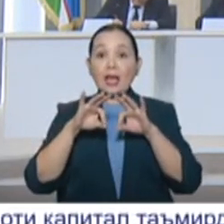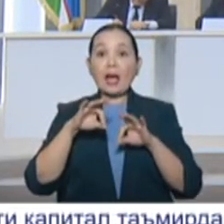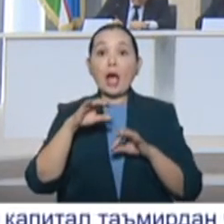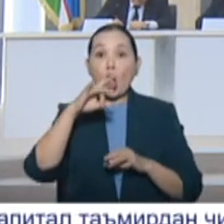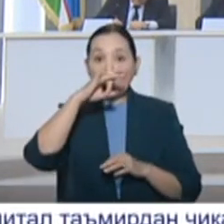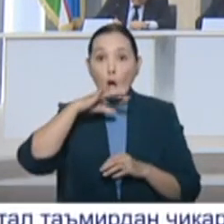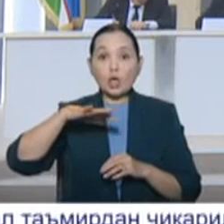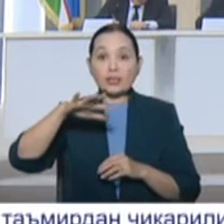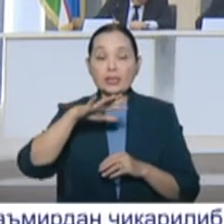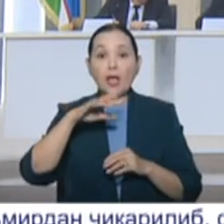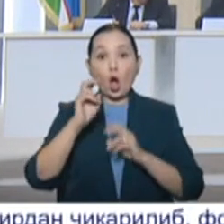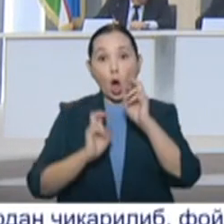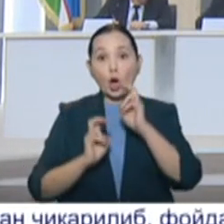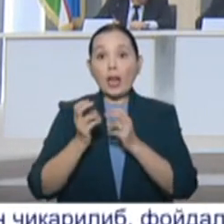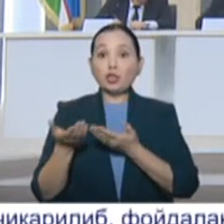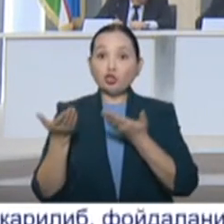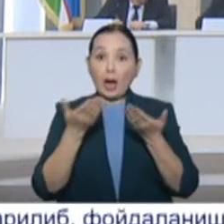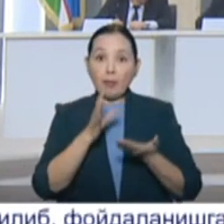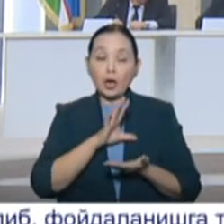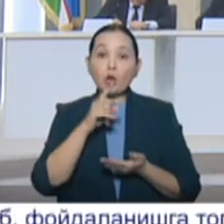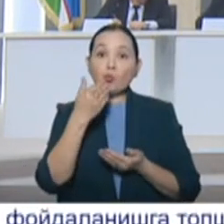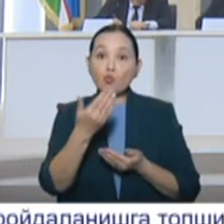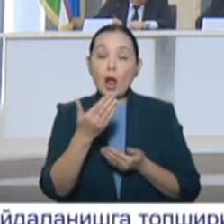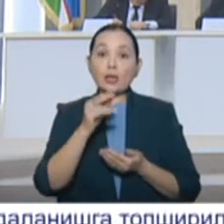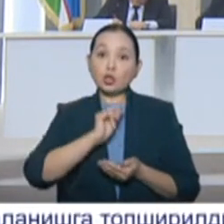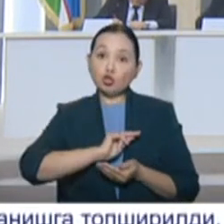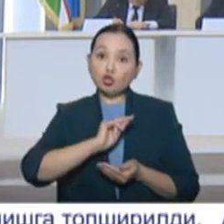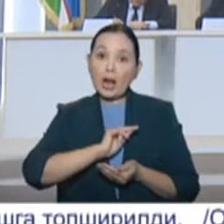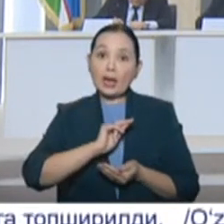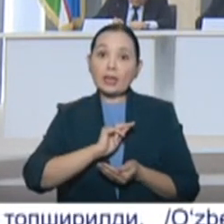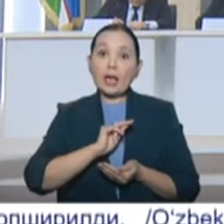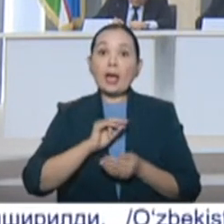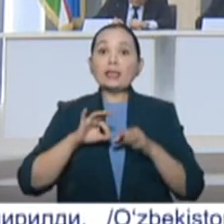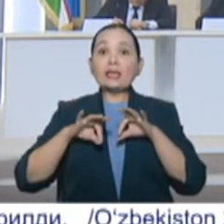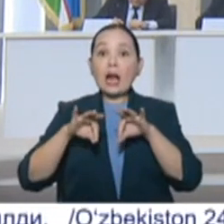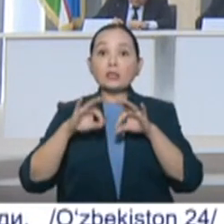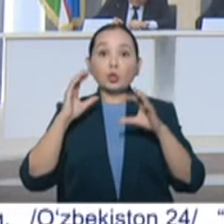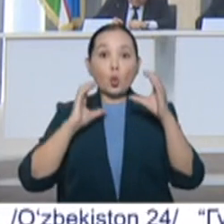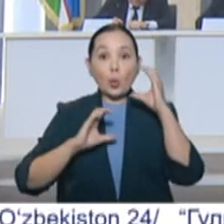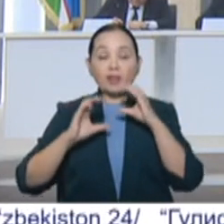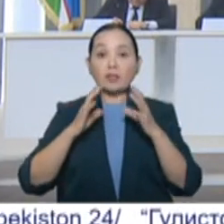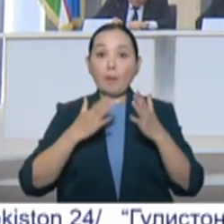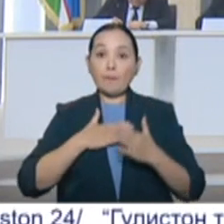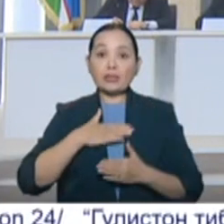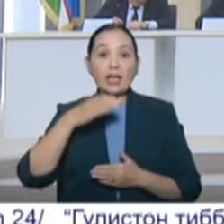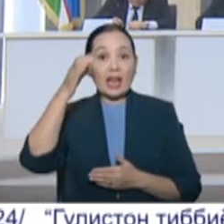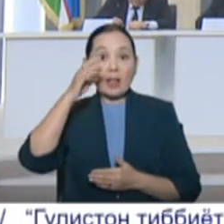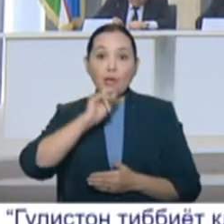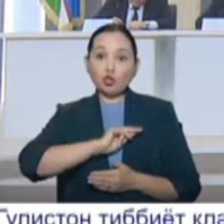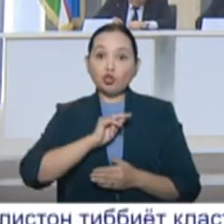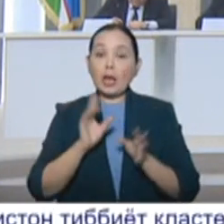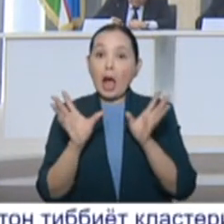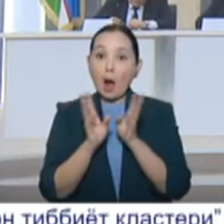Rossiya korxonalarini jalb qilganmiz. Bularni ishlarida transport universiteti va bizani ilmiy ishchilarimiz hammamiz